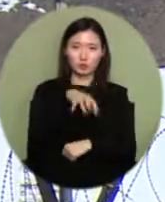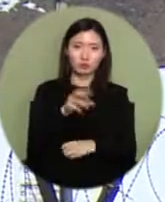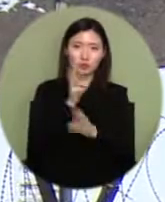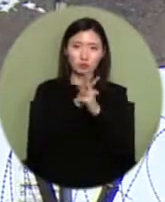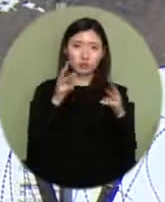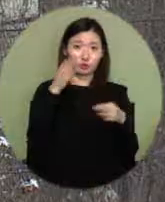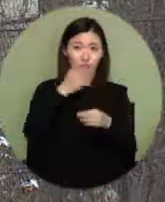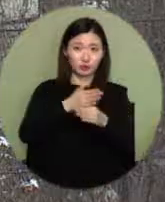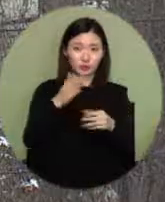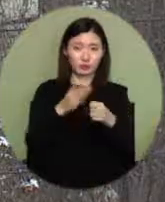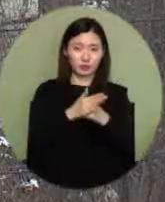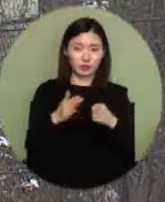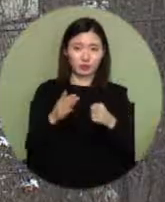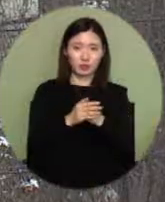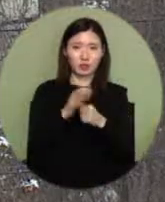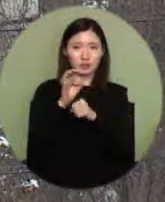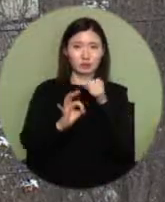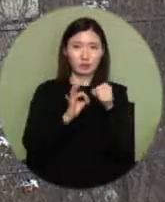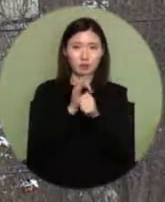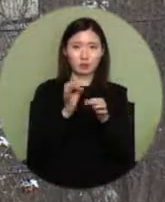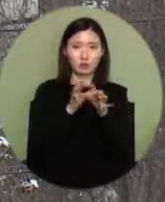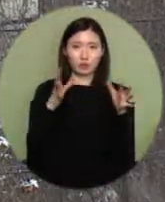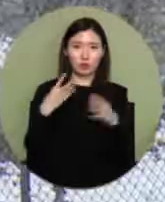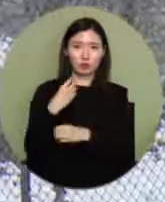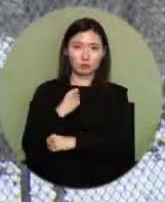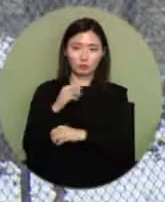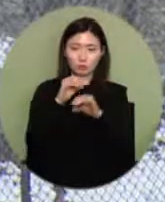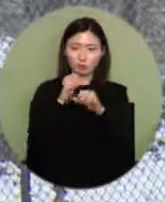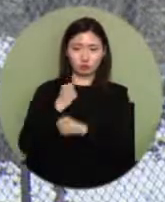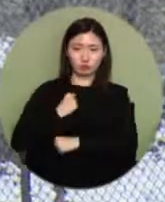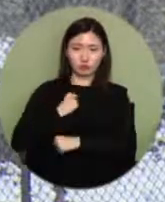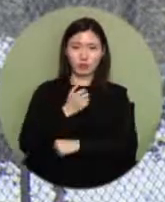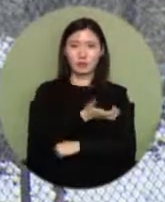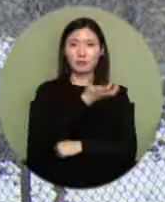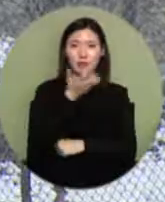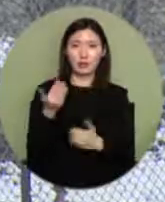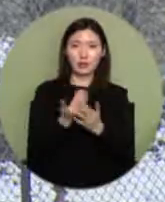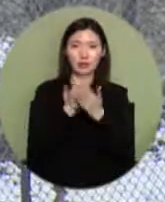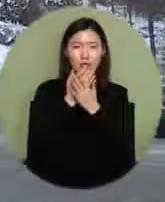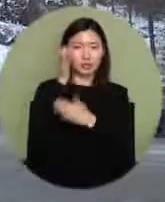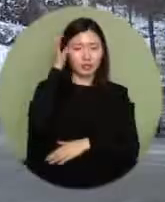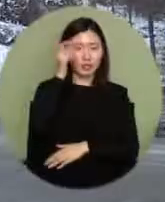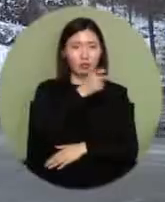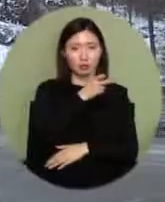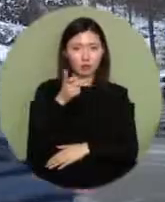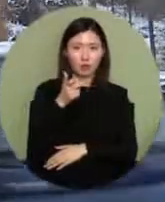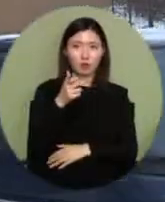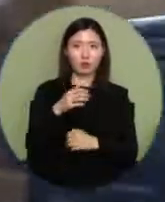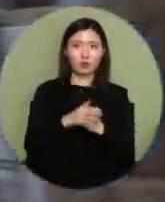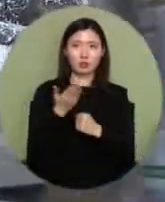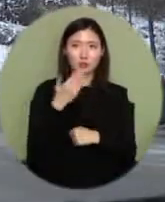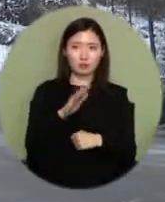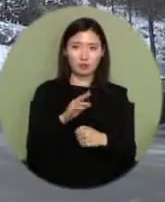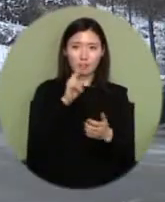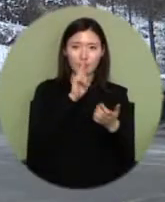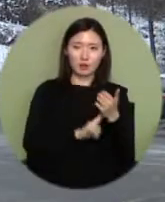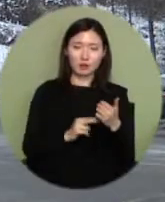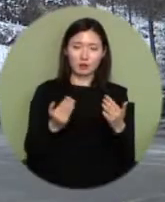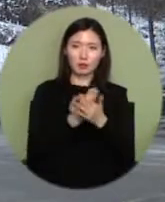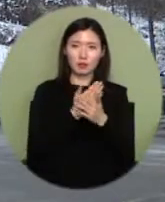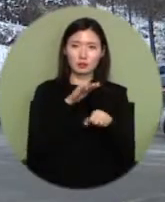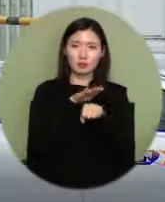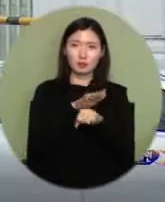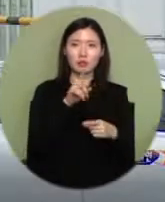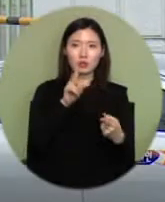중심에 자리잡고 있어 지난 10여년간 부대 이전과 개발에 대한 기대가 높았던 곳 하지만 매각과 개발 방식에